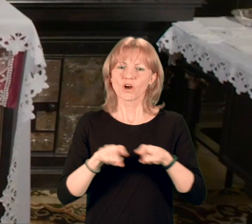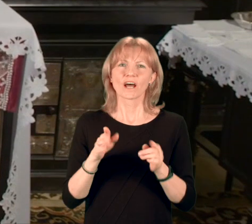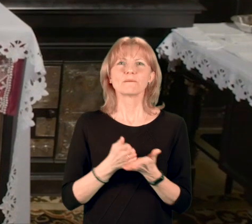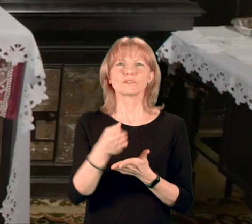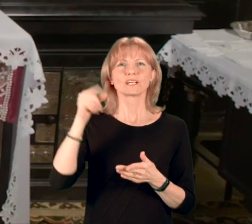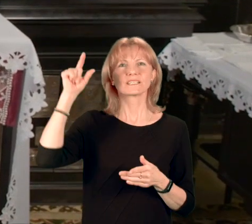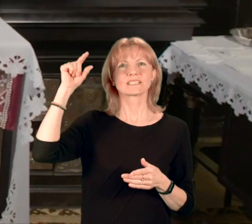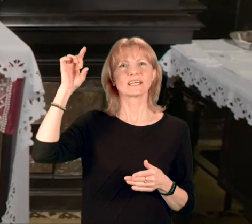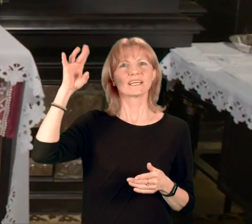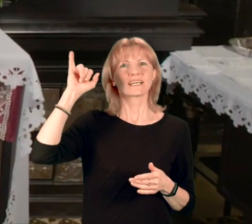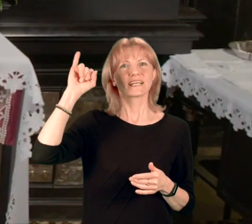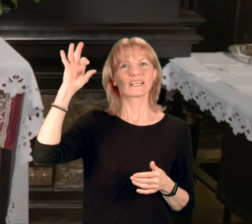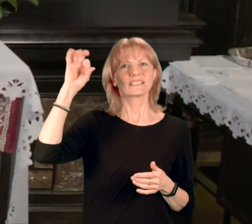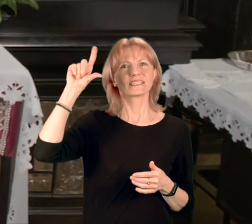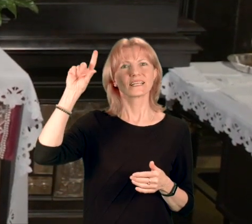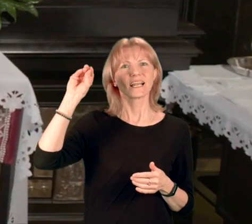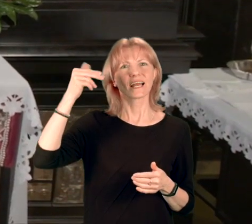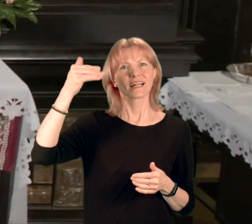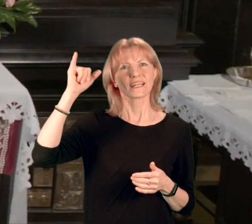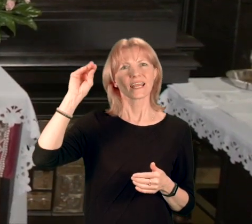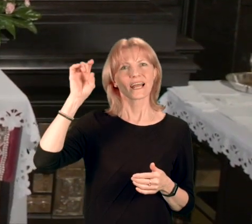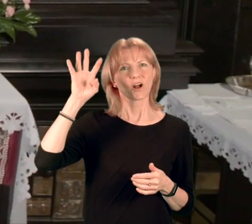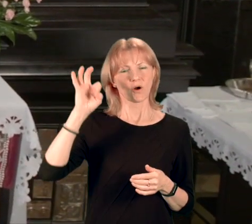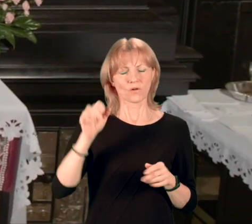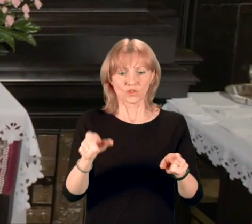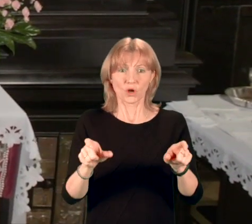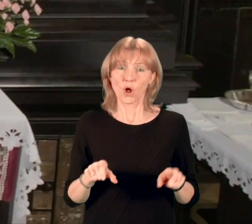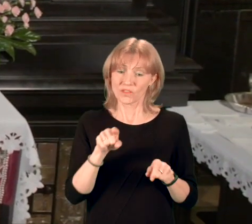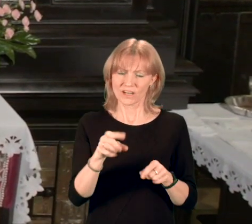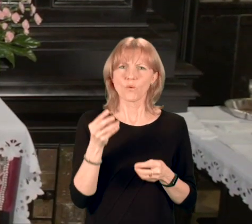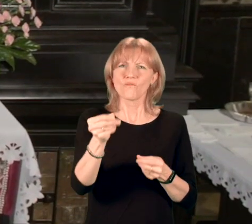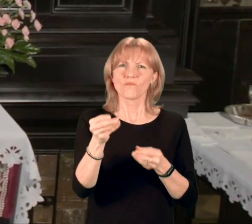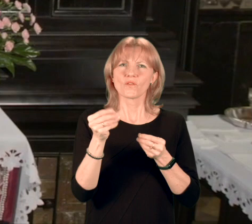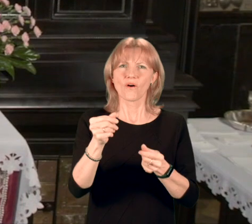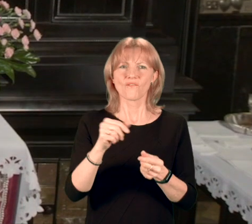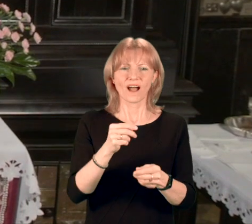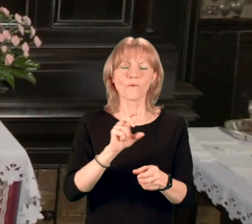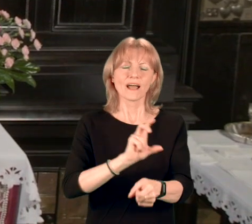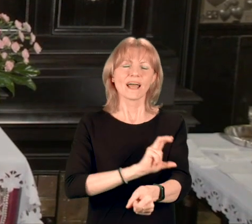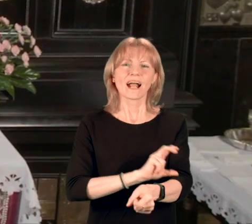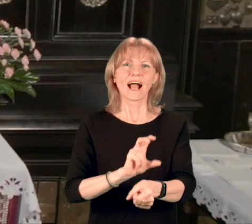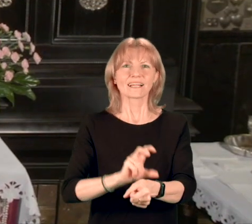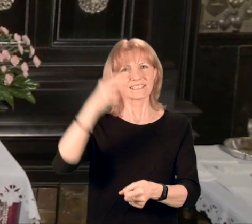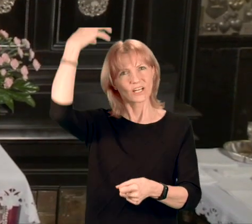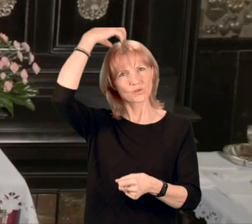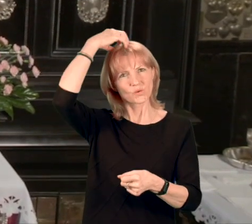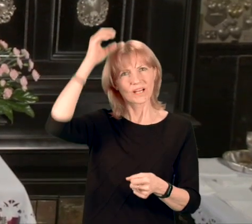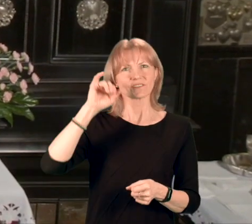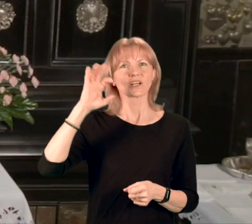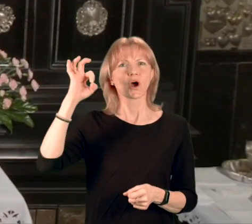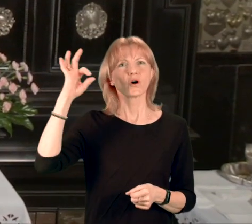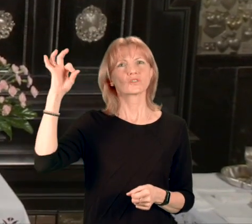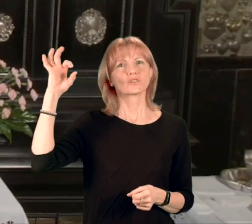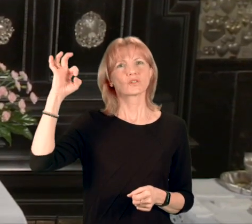Giovanniego Battisty Gisleniego. Ów tron Maryi ufundował kanclerz wielki koronny Jerzy Ossoliński.